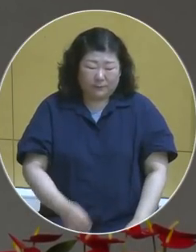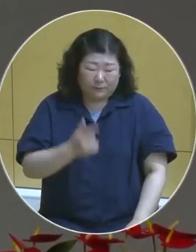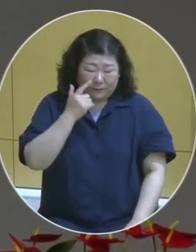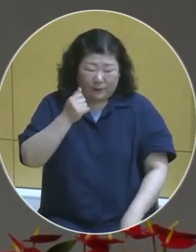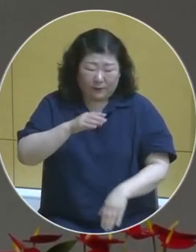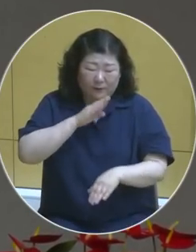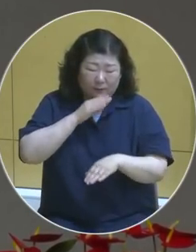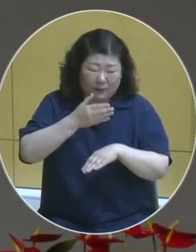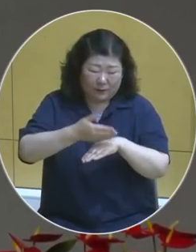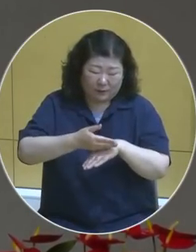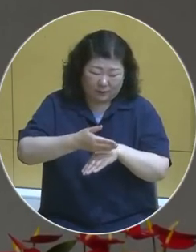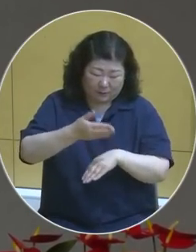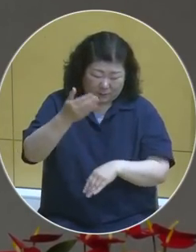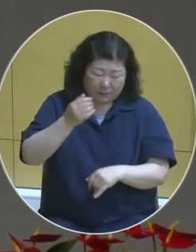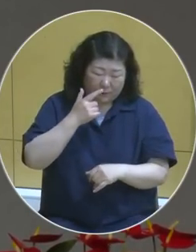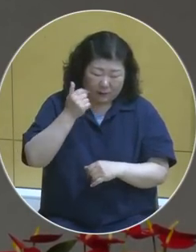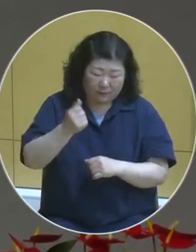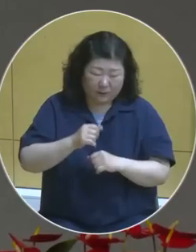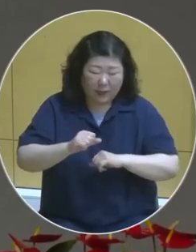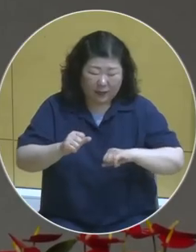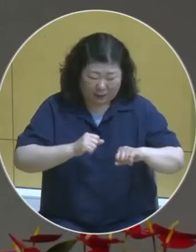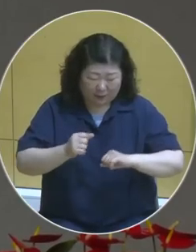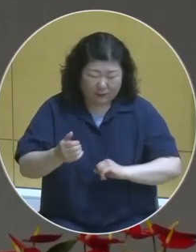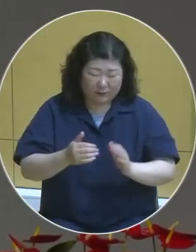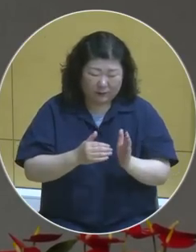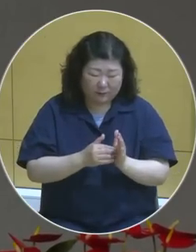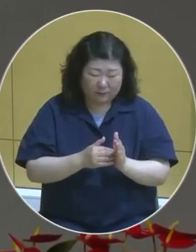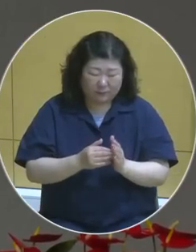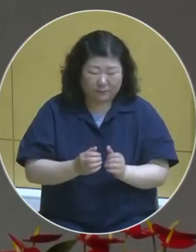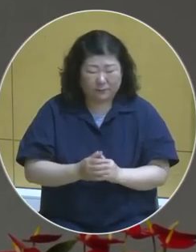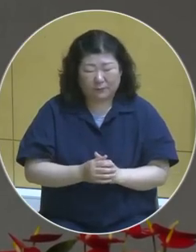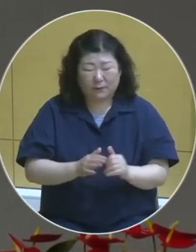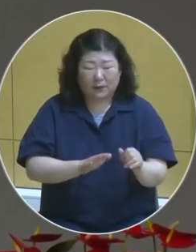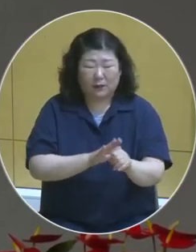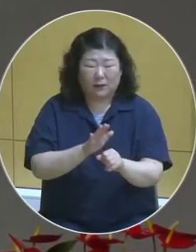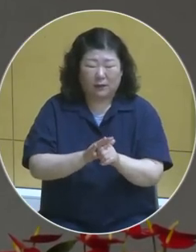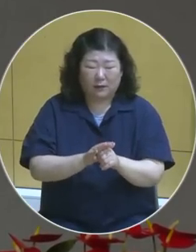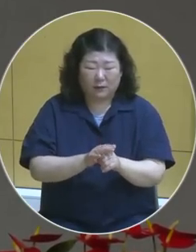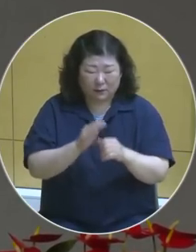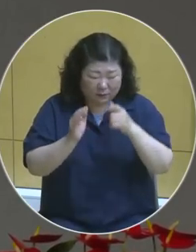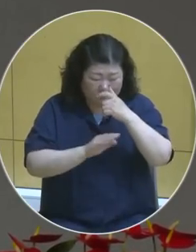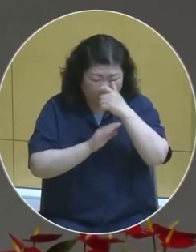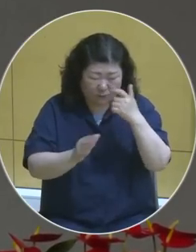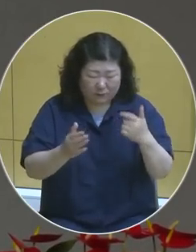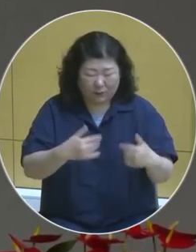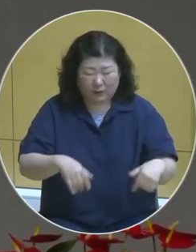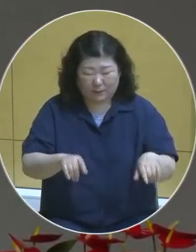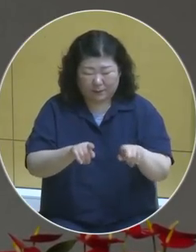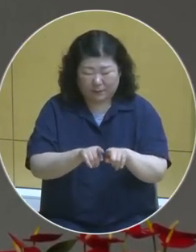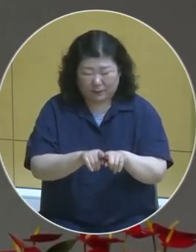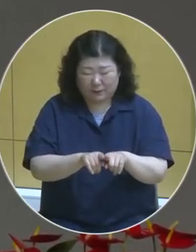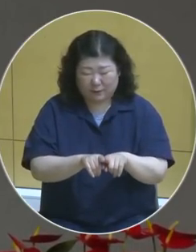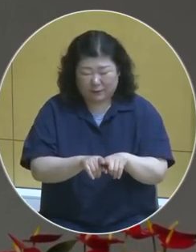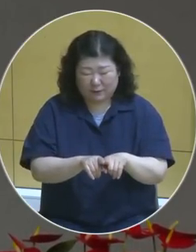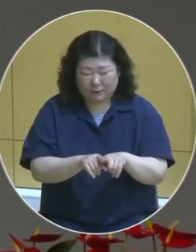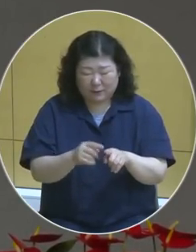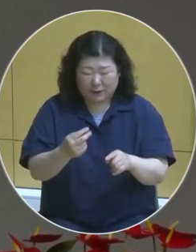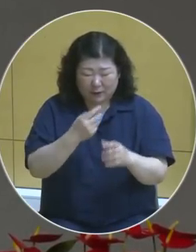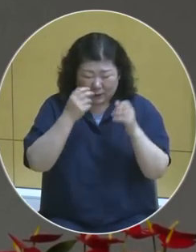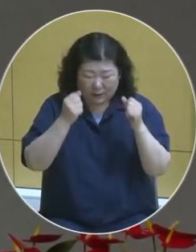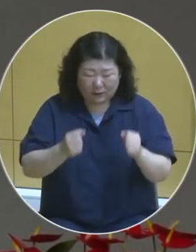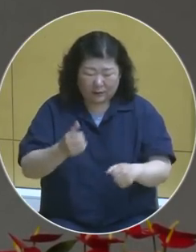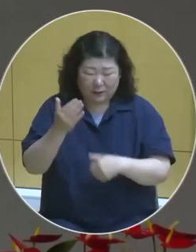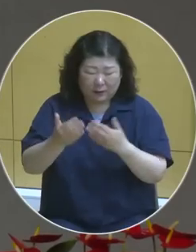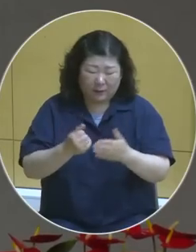아버지 참 감사합니다. 아버지께서 행하셨습니다. 사랑하는 우리 성도들과 함께 살아계신